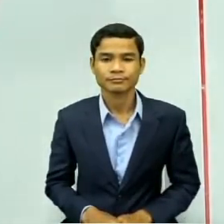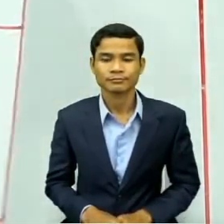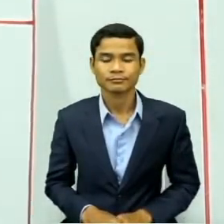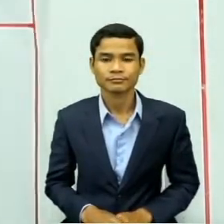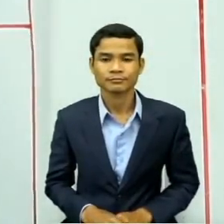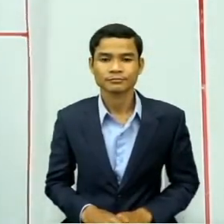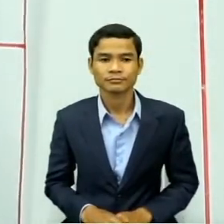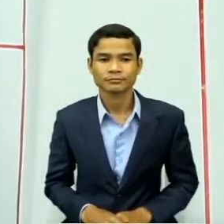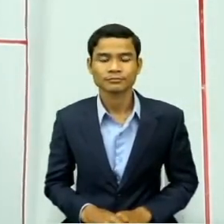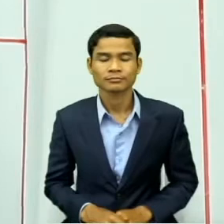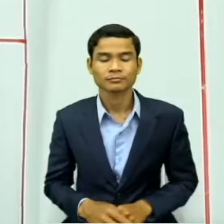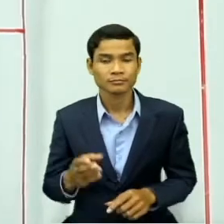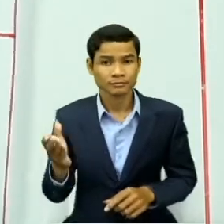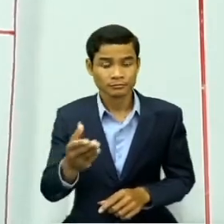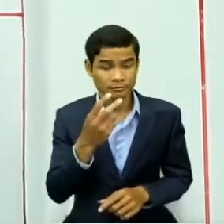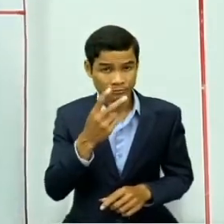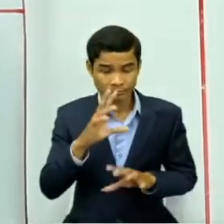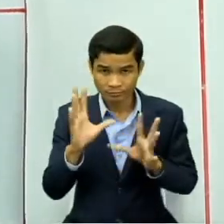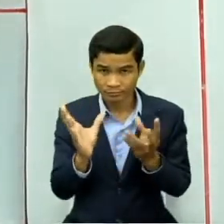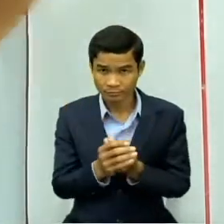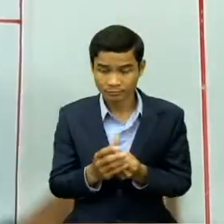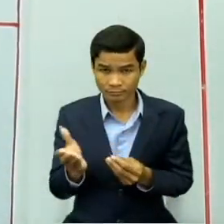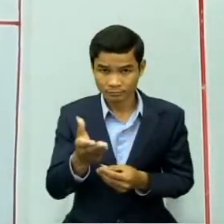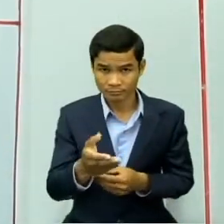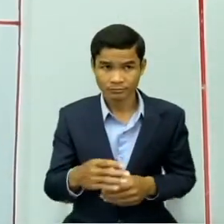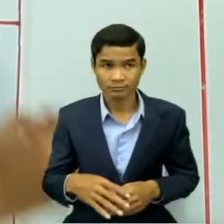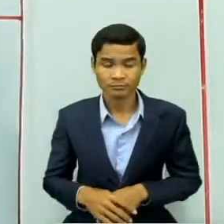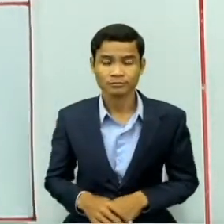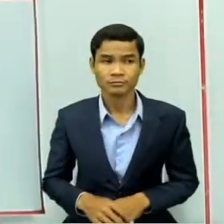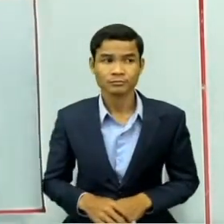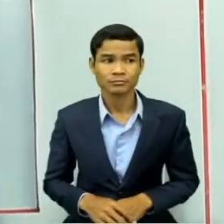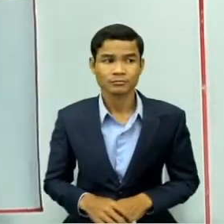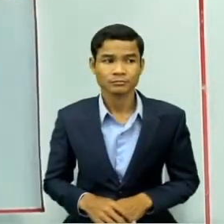Chạy con tìm mưu từng ọc này.